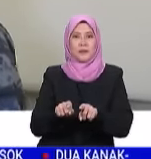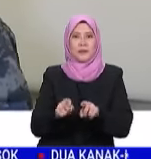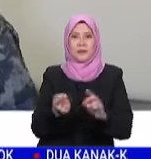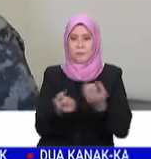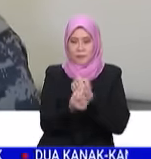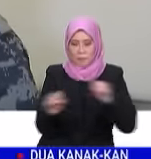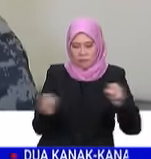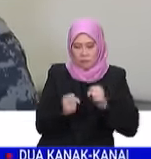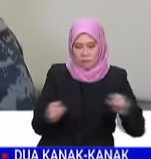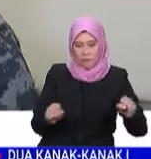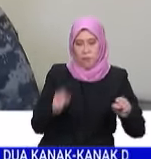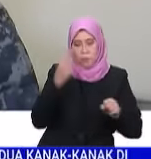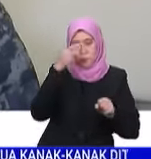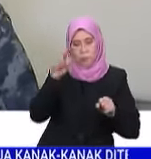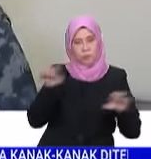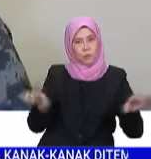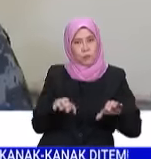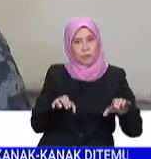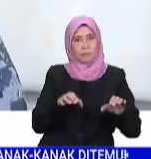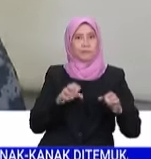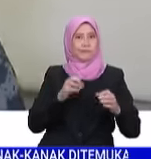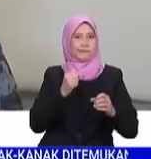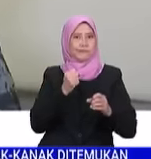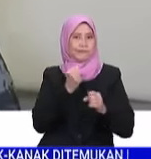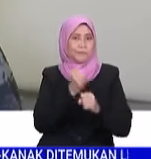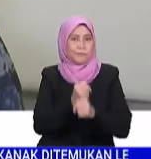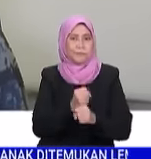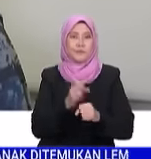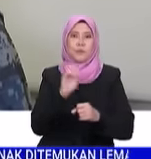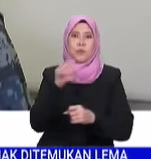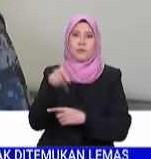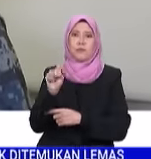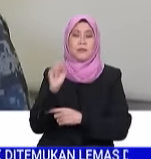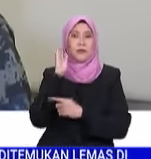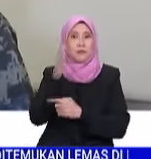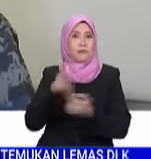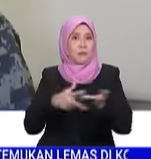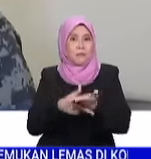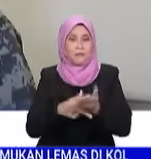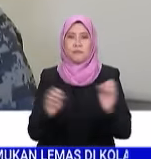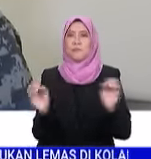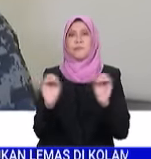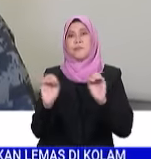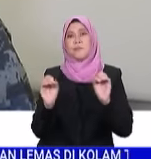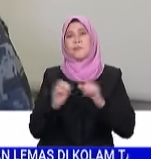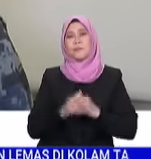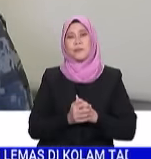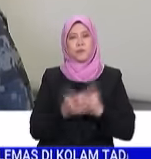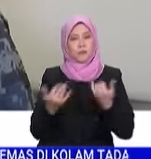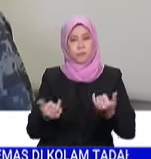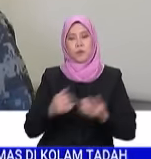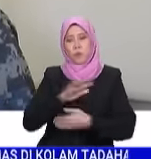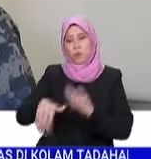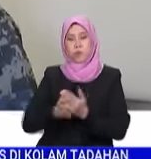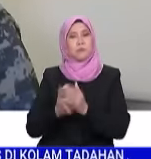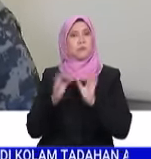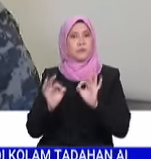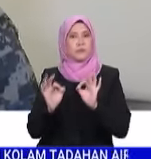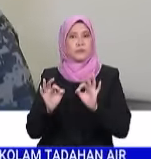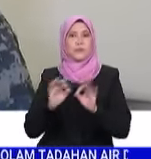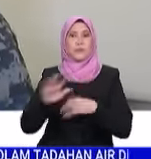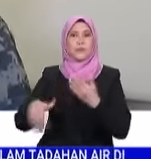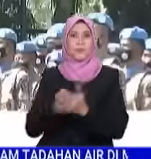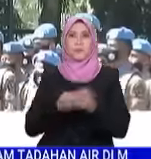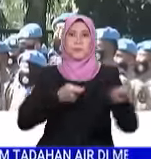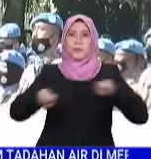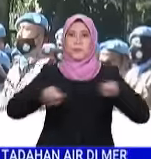kesiapsaan untuk kita menjalankan misi itu akan terjejas ya So far we have doing very well all this are